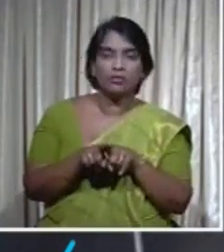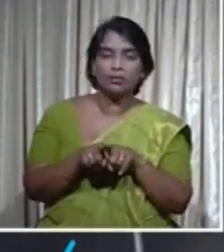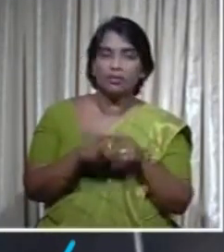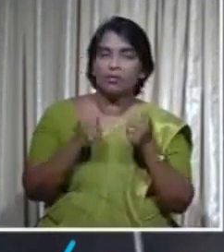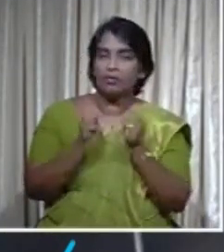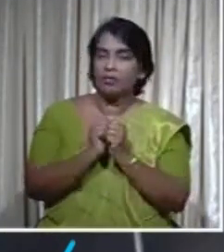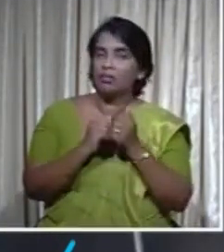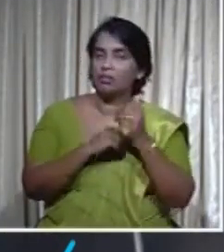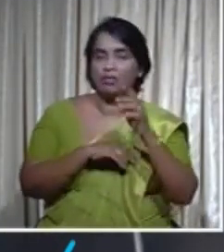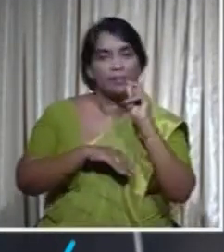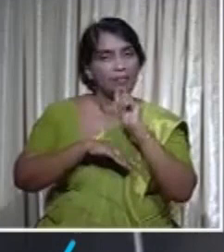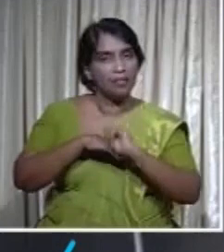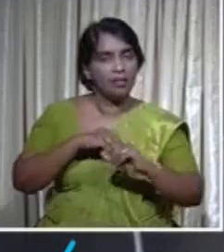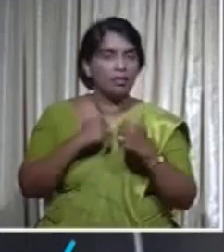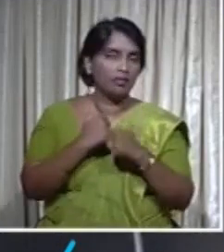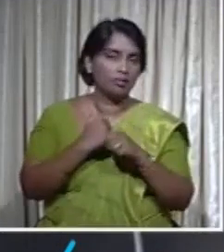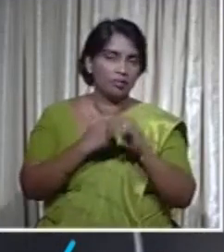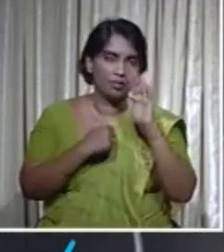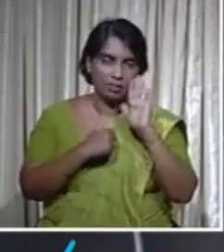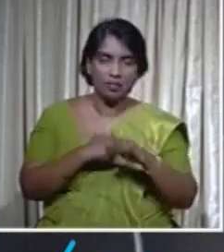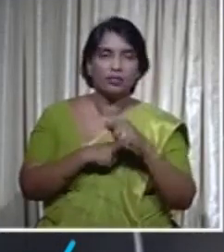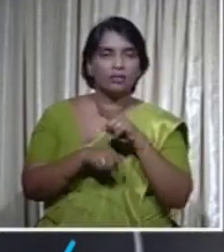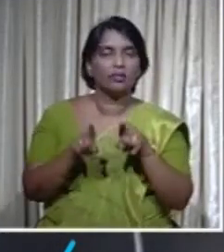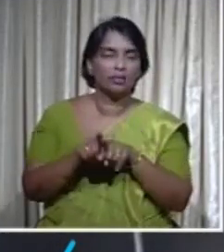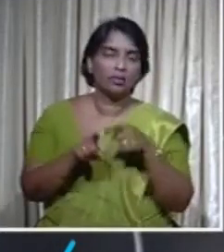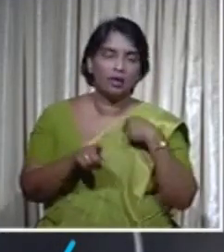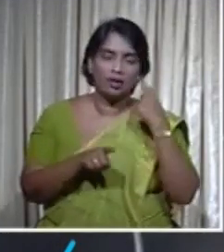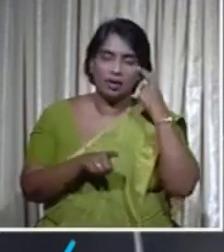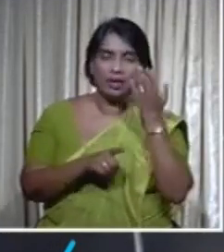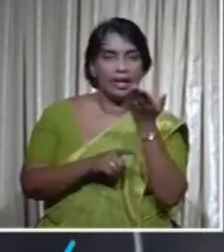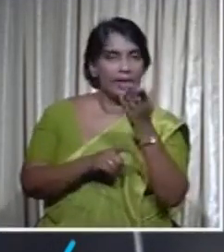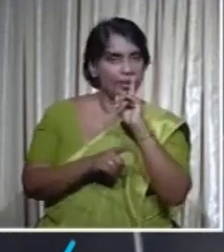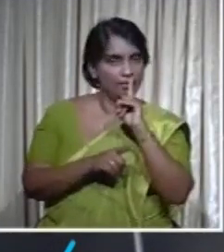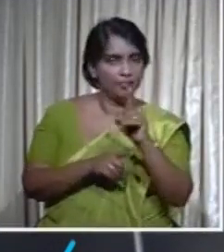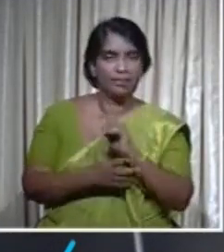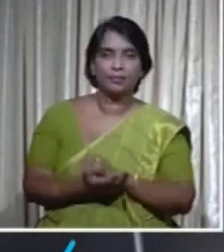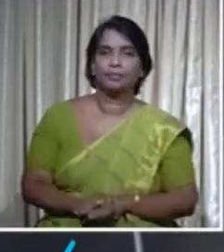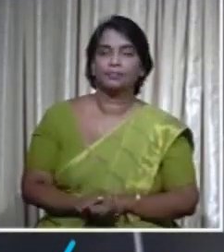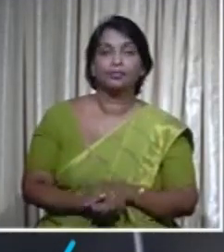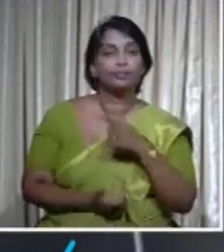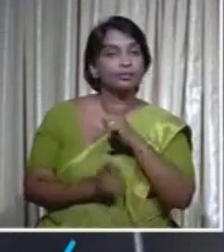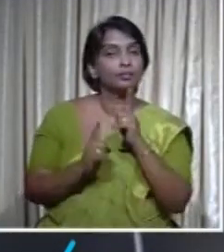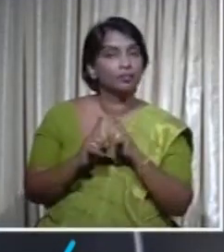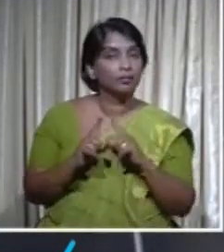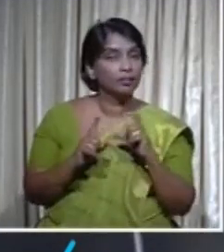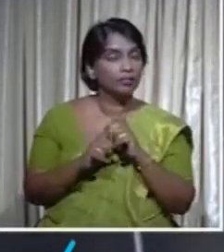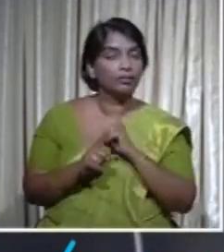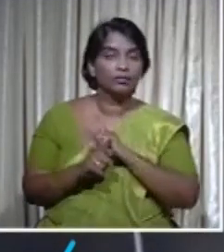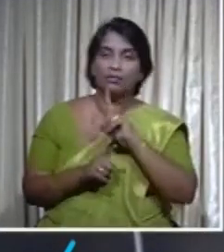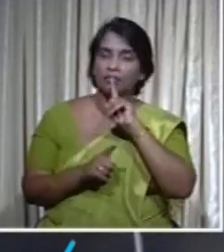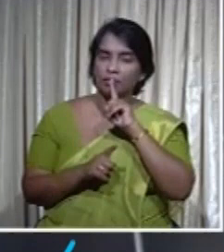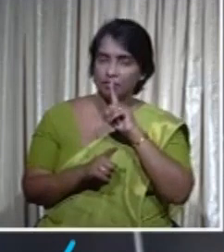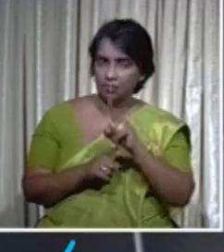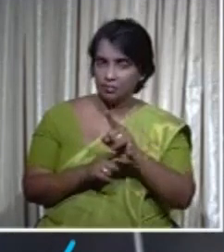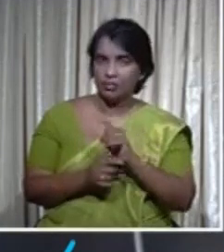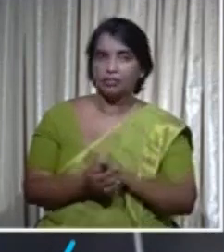எனது கோரிக்கையாக இருக்கிறது ஆகவே இந்த கல்வி என்பதும் விவசாயம்